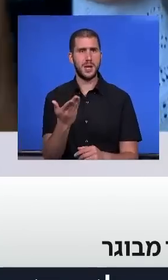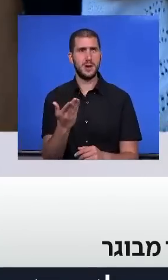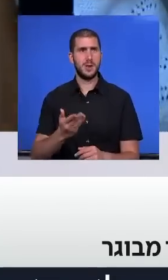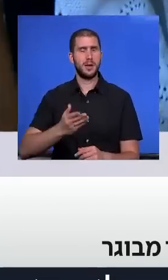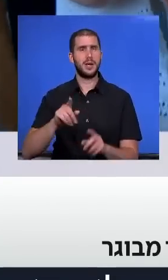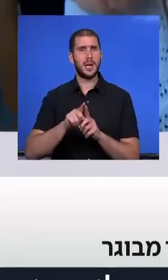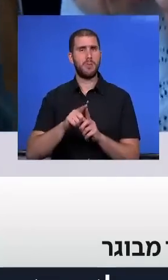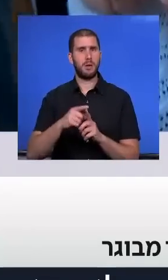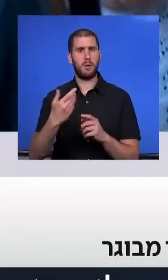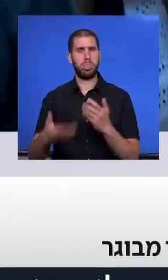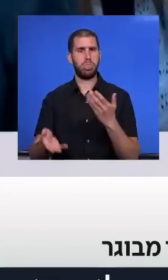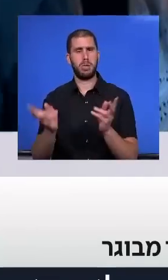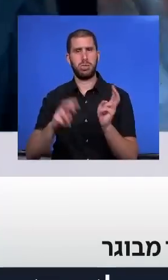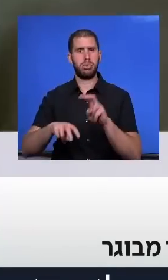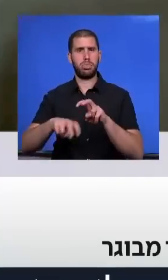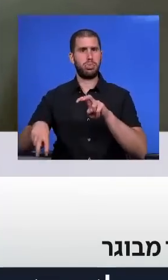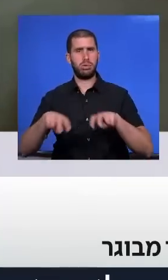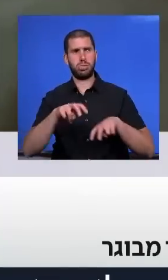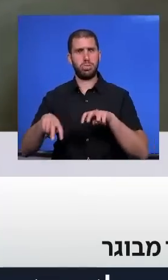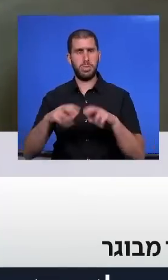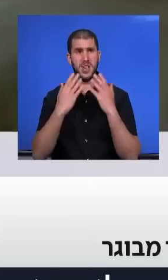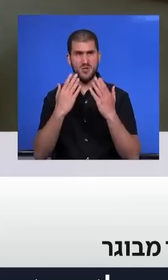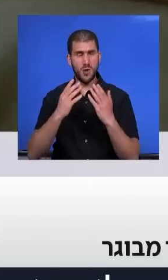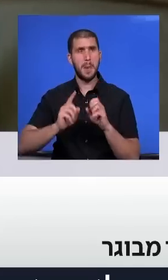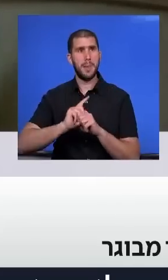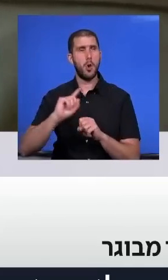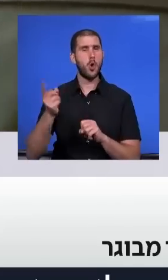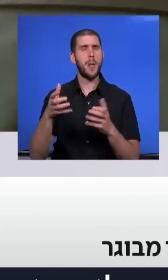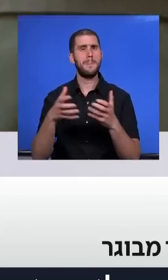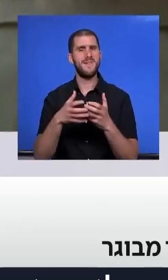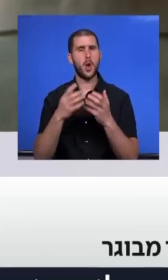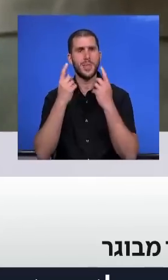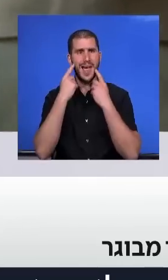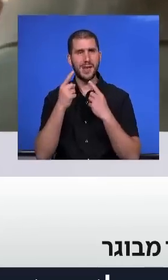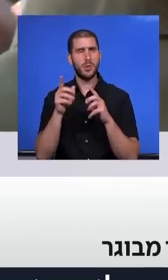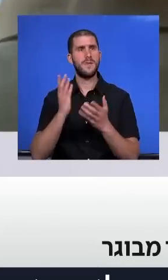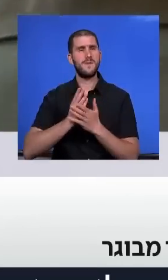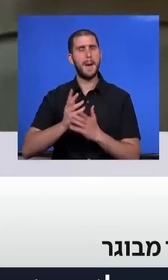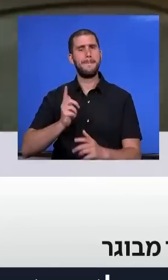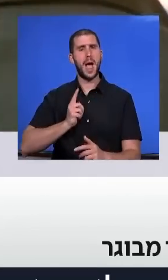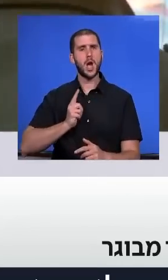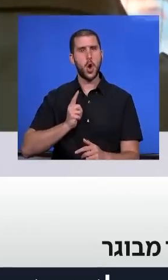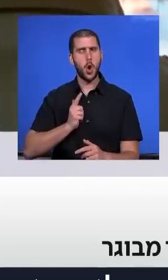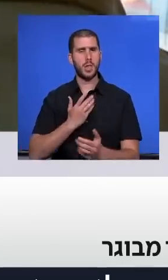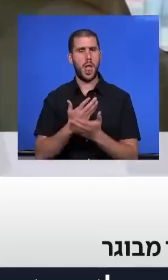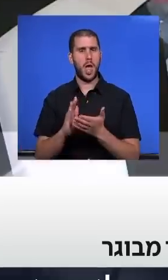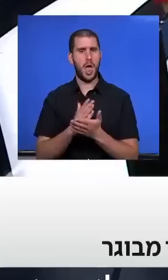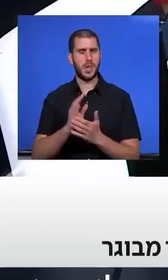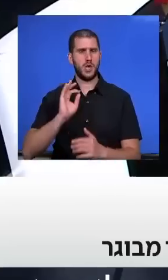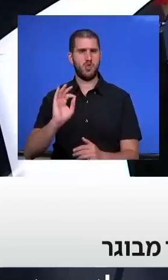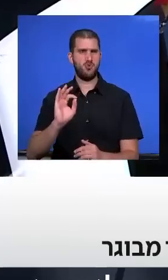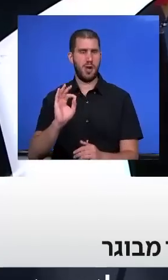מנשירה בישיבות אצלהם, וכרגע כל המפלגות החרדיות בעצם ממתינים להחלטות